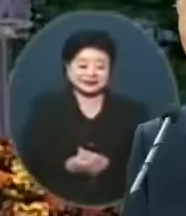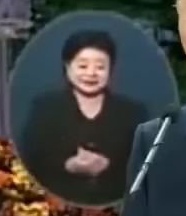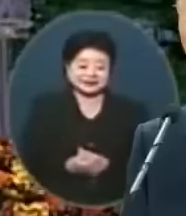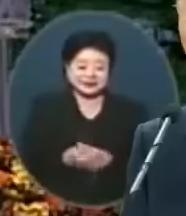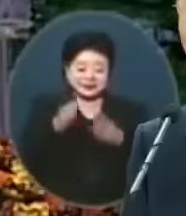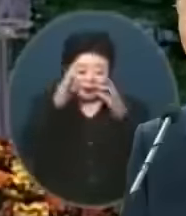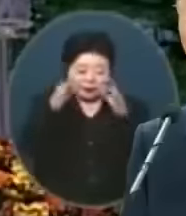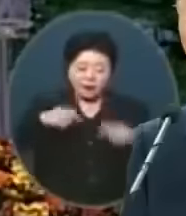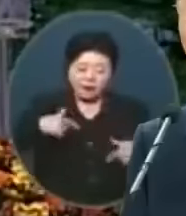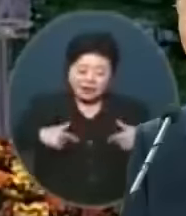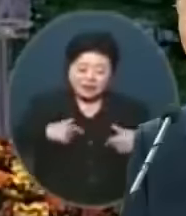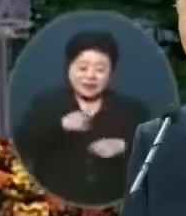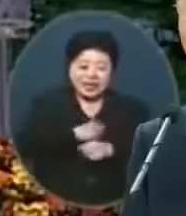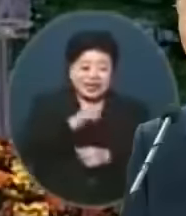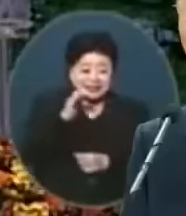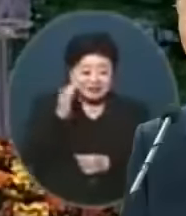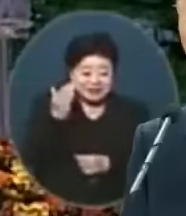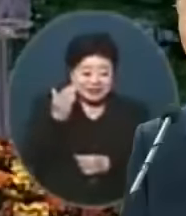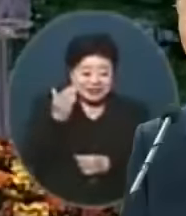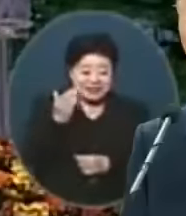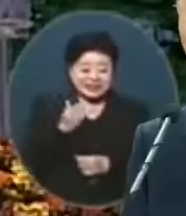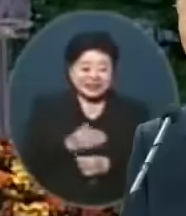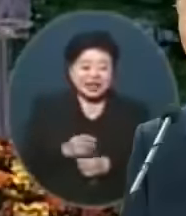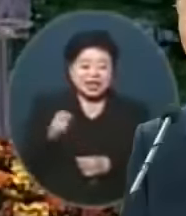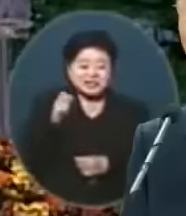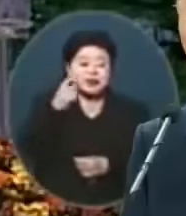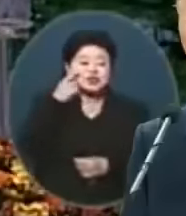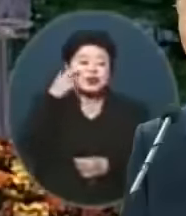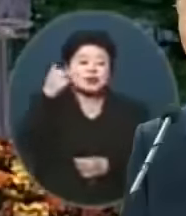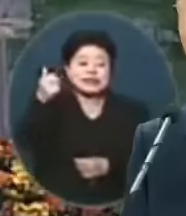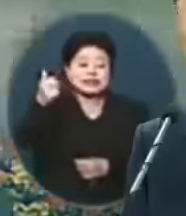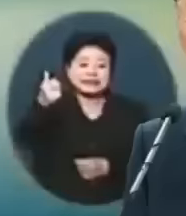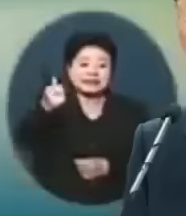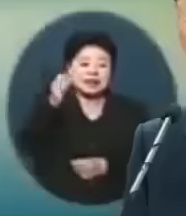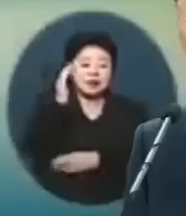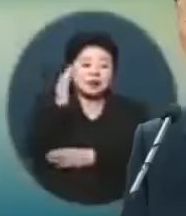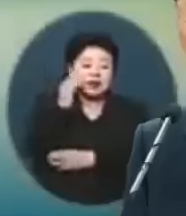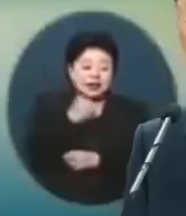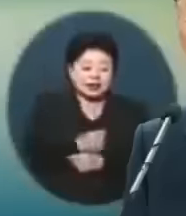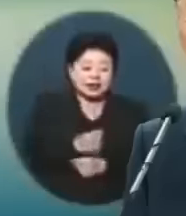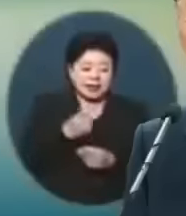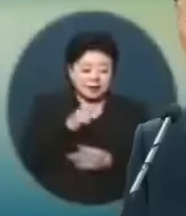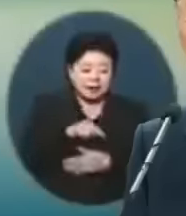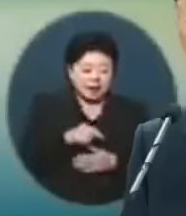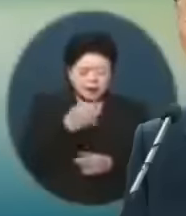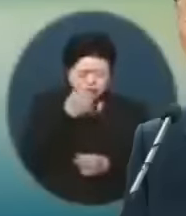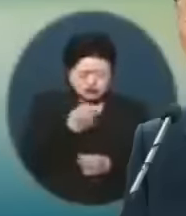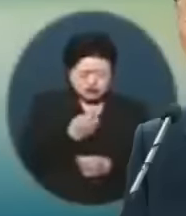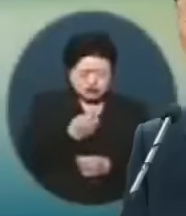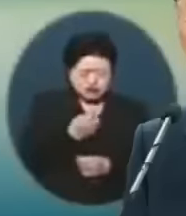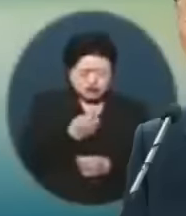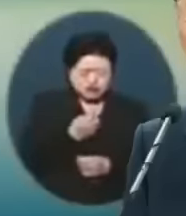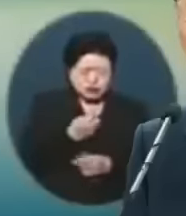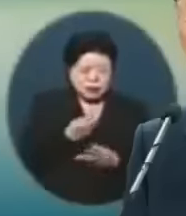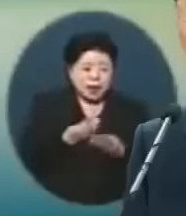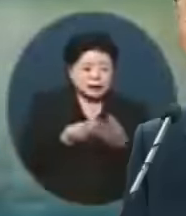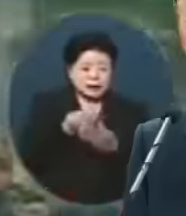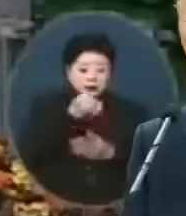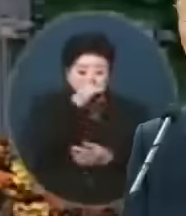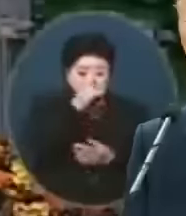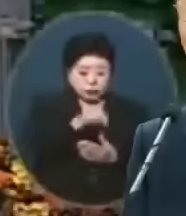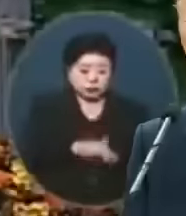바라보고 기뻐해야 되는 것입니다. 찰스 스펄전 목사님은 목회를 하면서도 마음이 우울할 때가 많았다고 하는